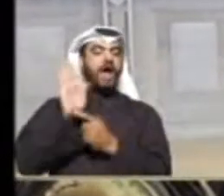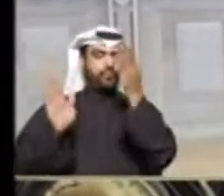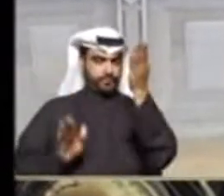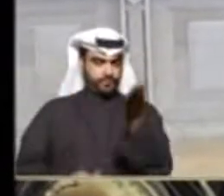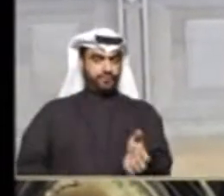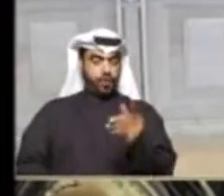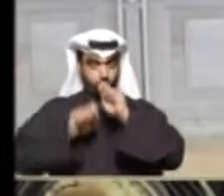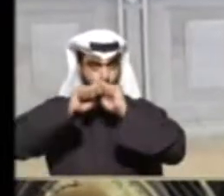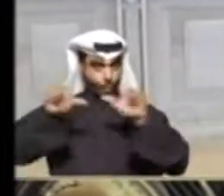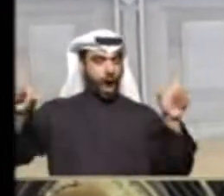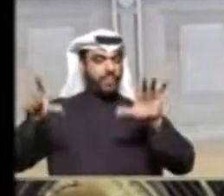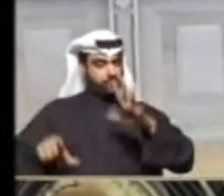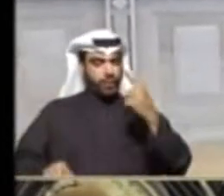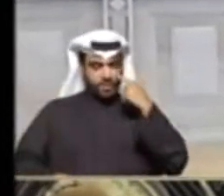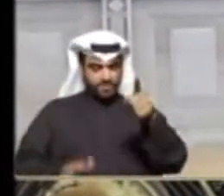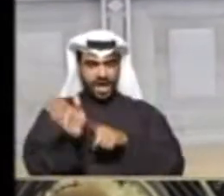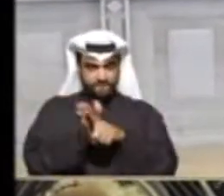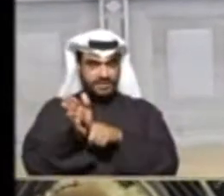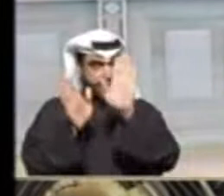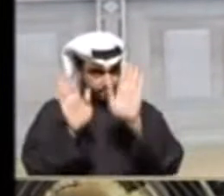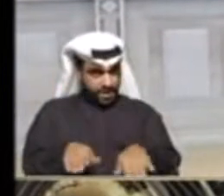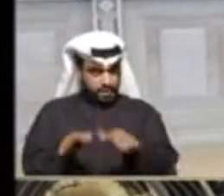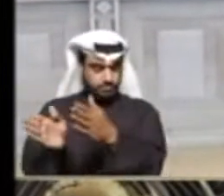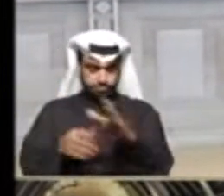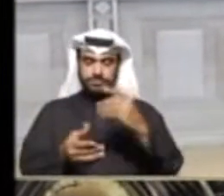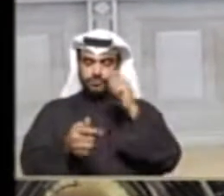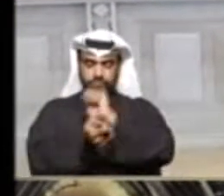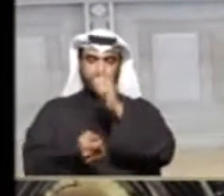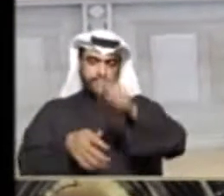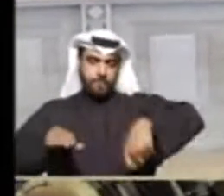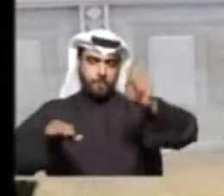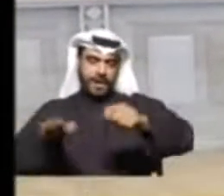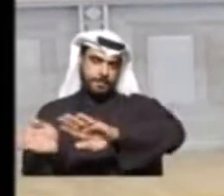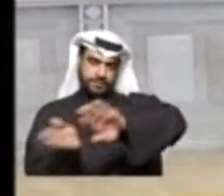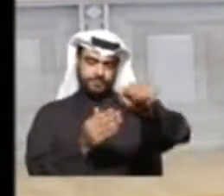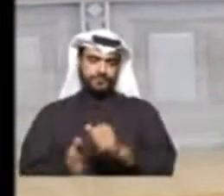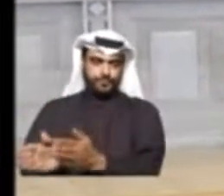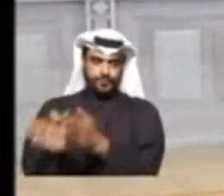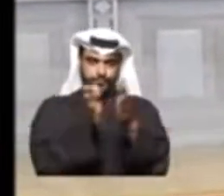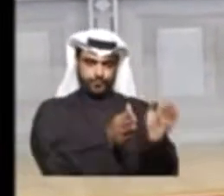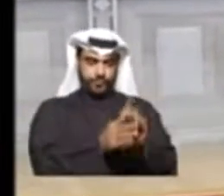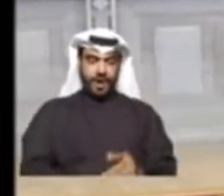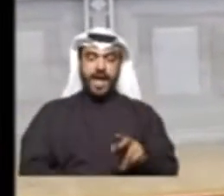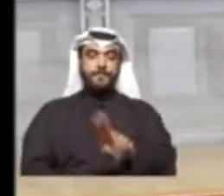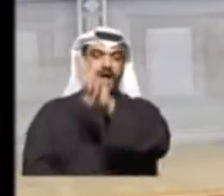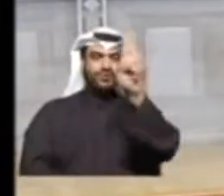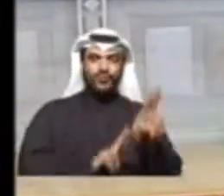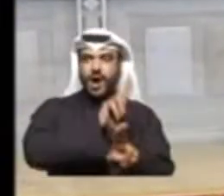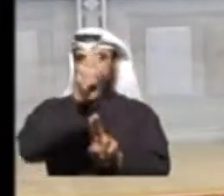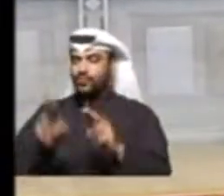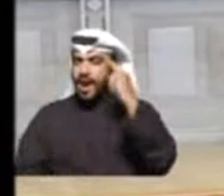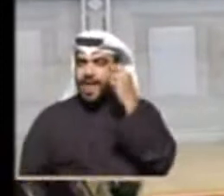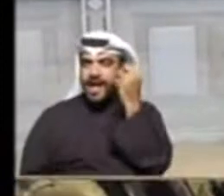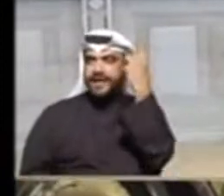حالة ثبوت وجود شبهات فساد. ثم بحث مجلس الوزراء شؤون مجلس الأمة واطلع بهذا الصدد على الأسئلة